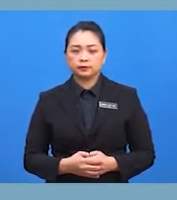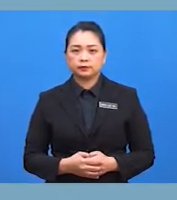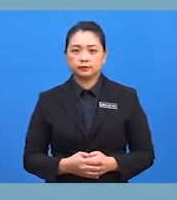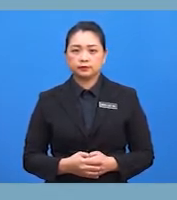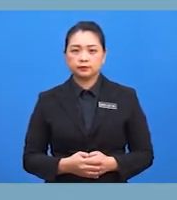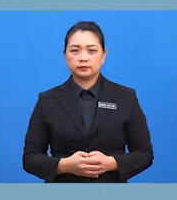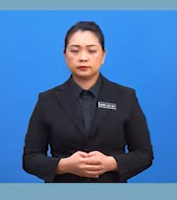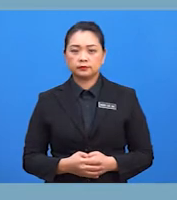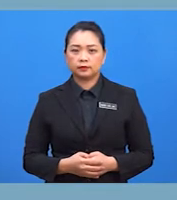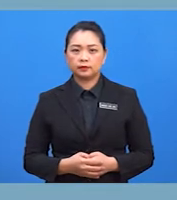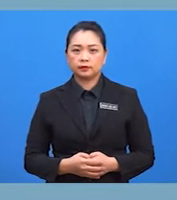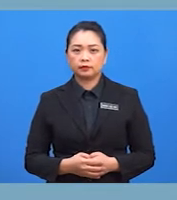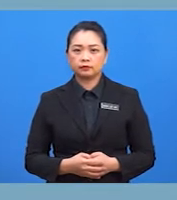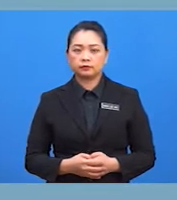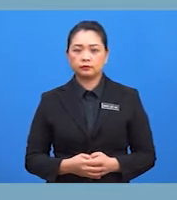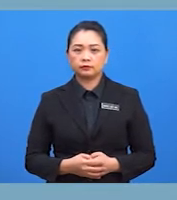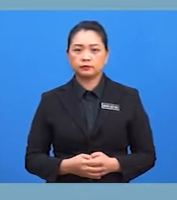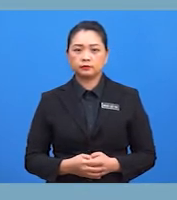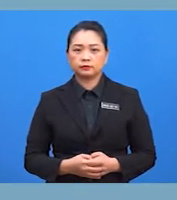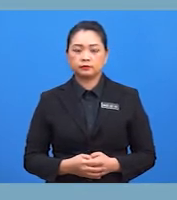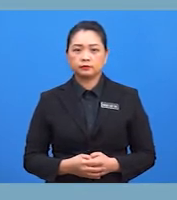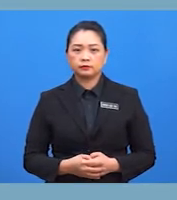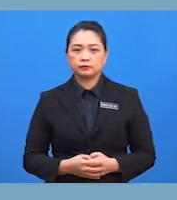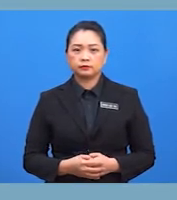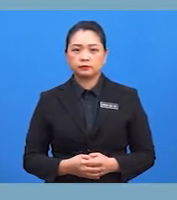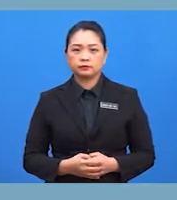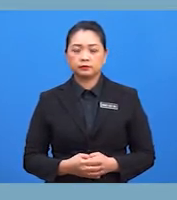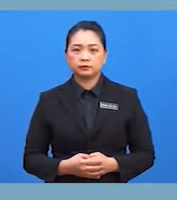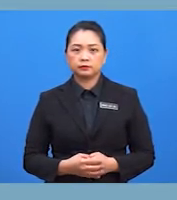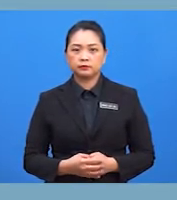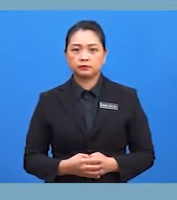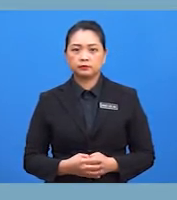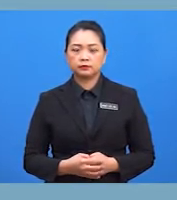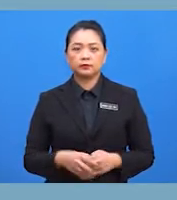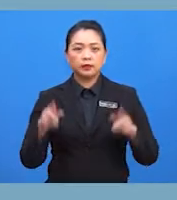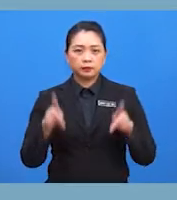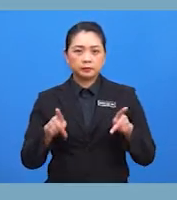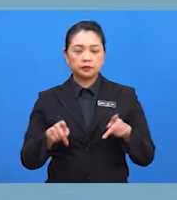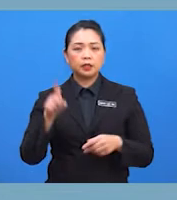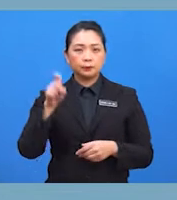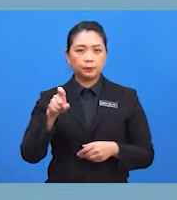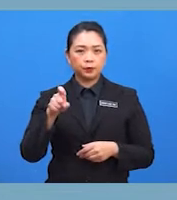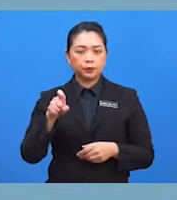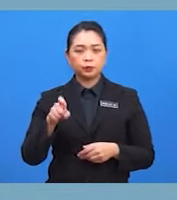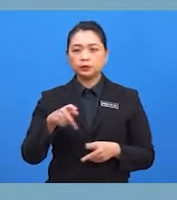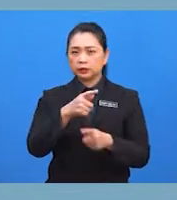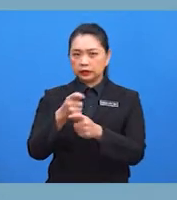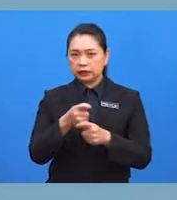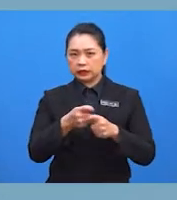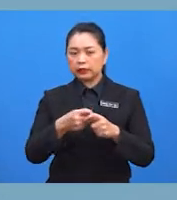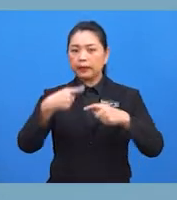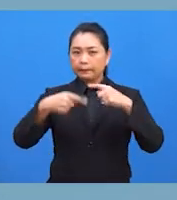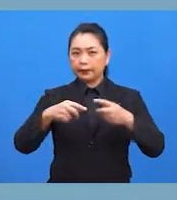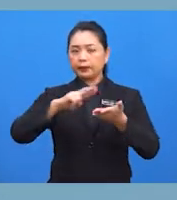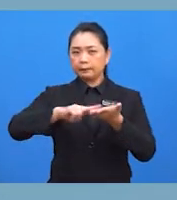pengangguran. D. Penurunan keluaran negara kasar. Pelajar perlu teliti dalam membaca